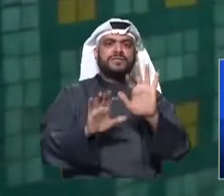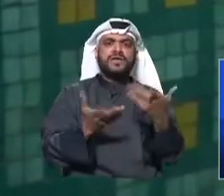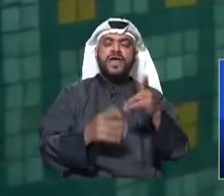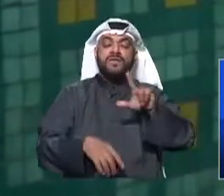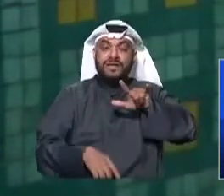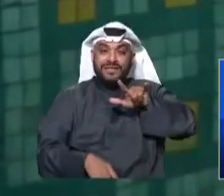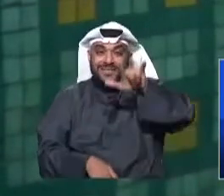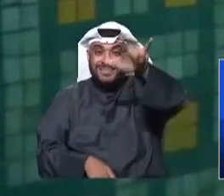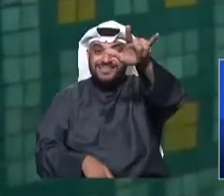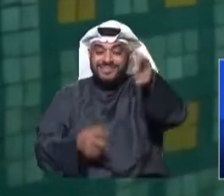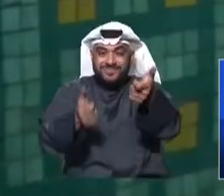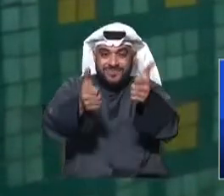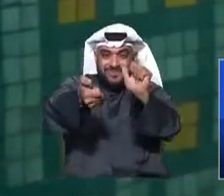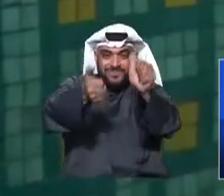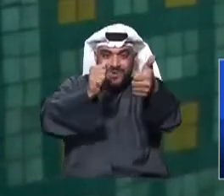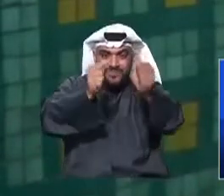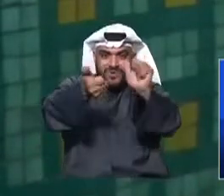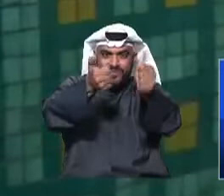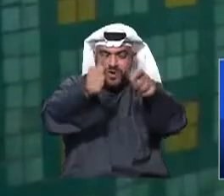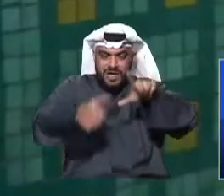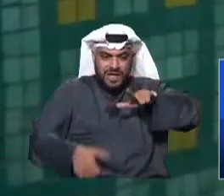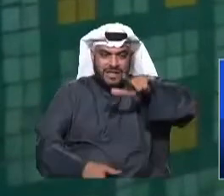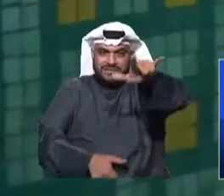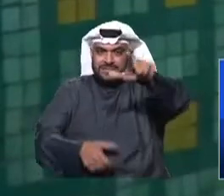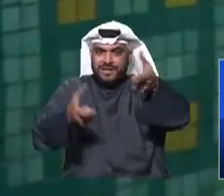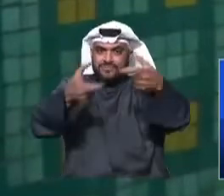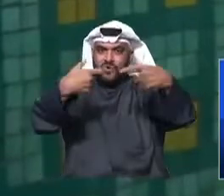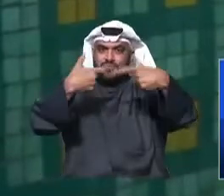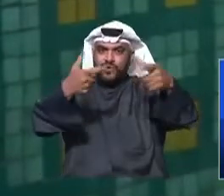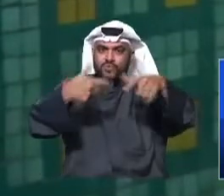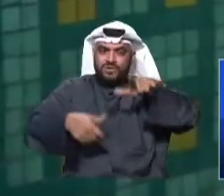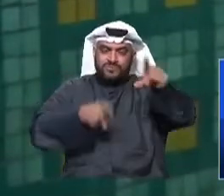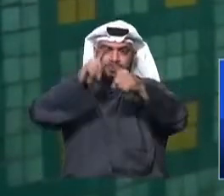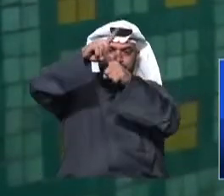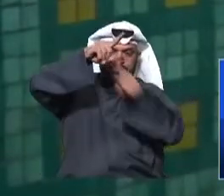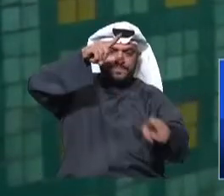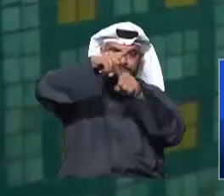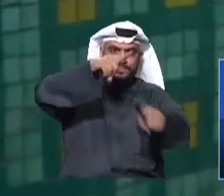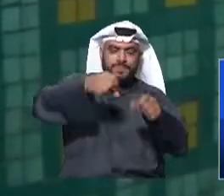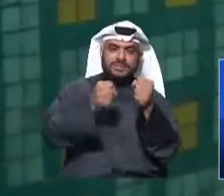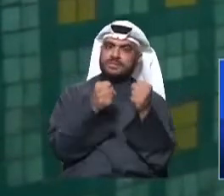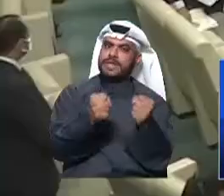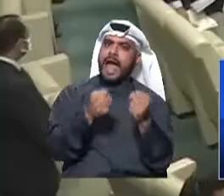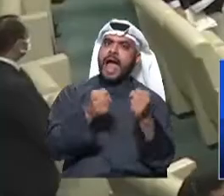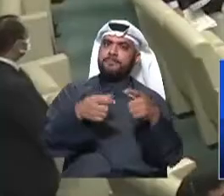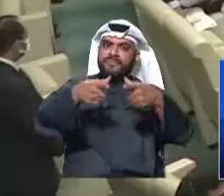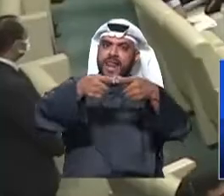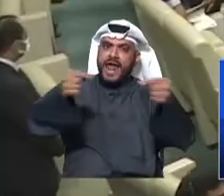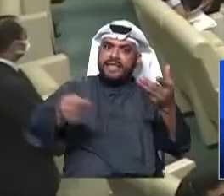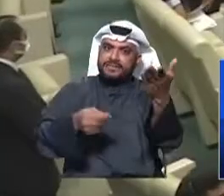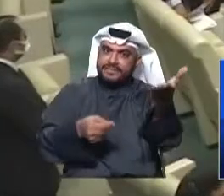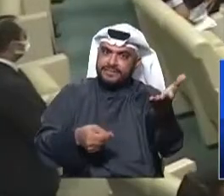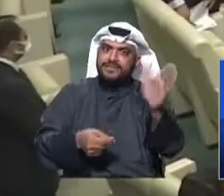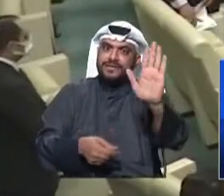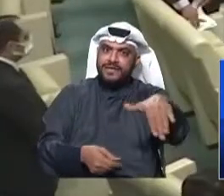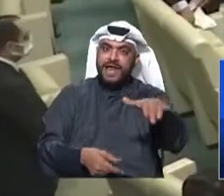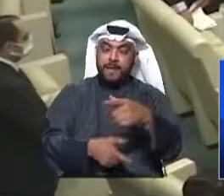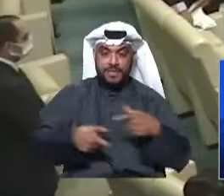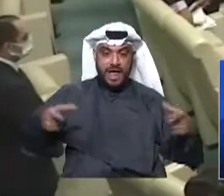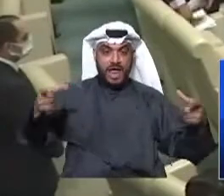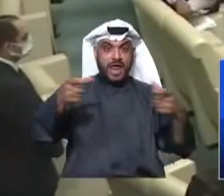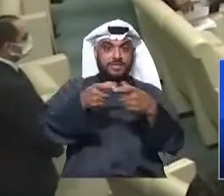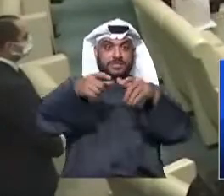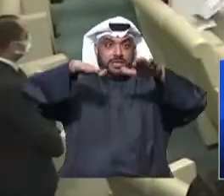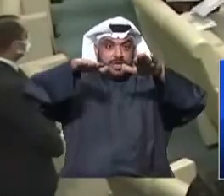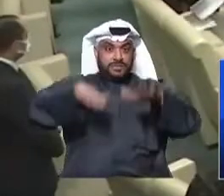الدرونز التي أصبحت تهدد دول المنطقة في الخليج. جلسة اليوم أكدت على